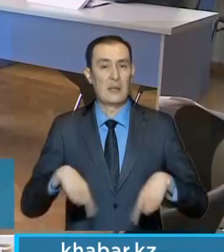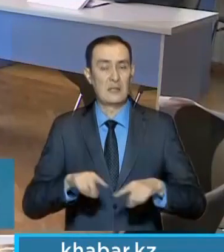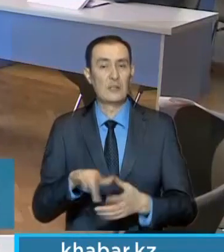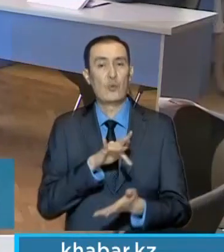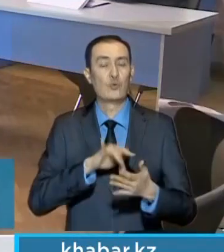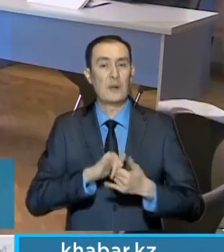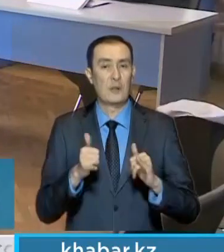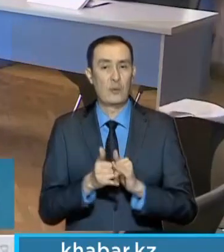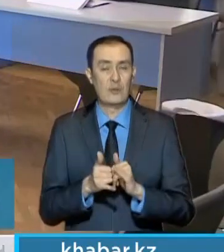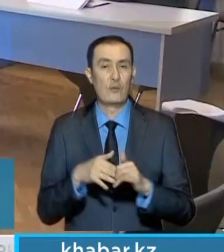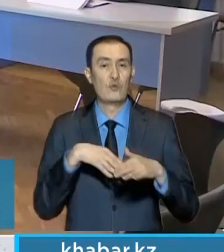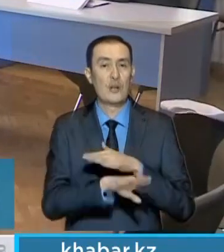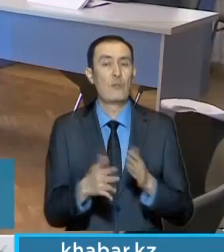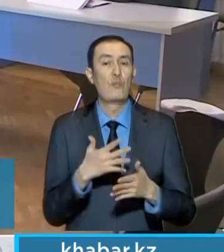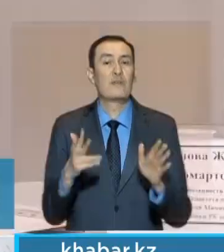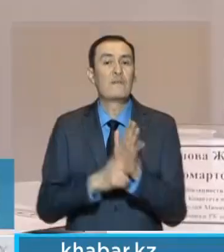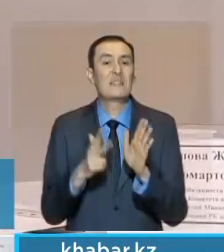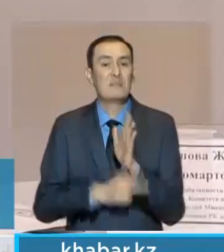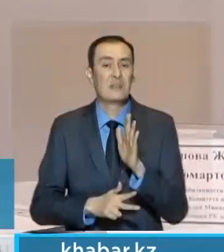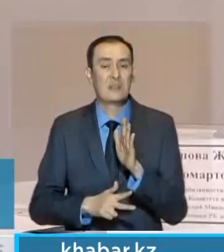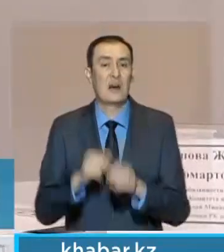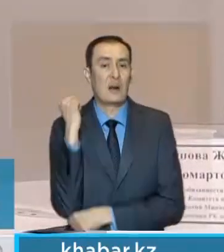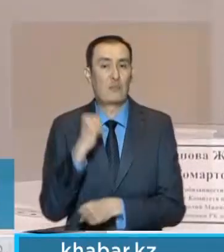умного покинули больше 80